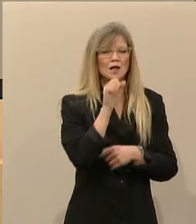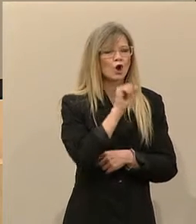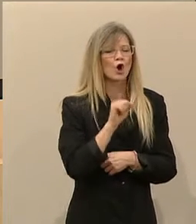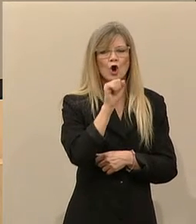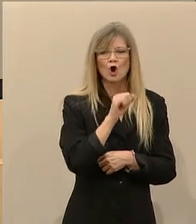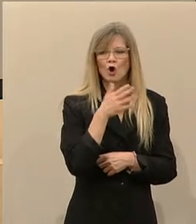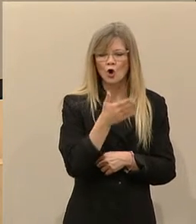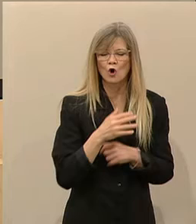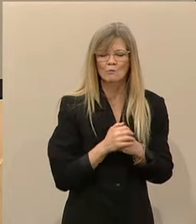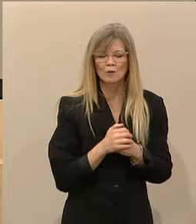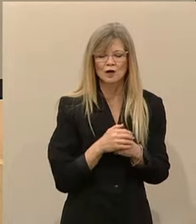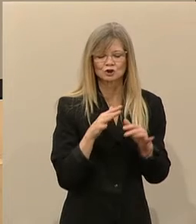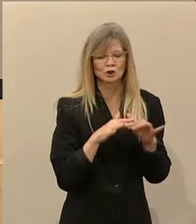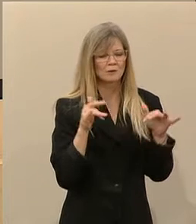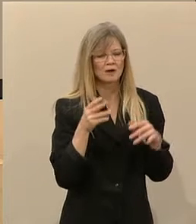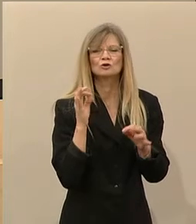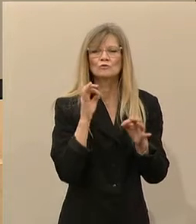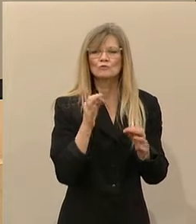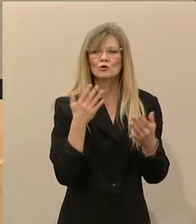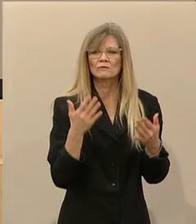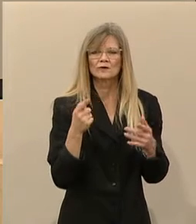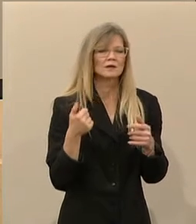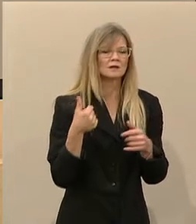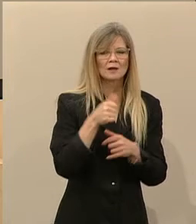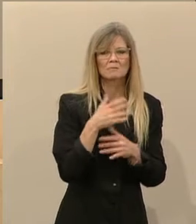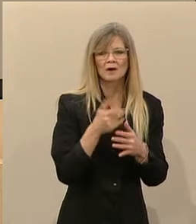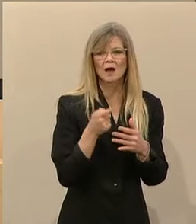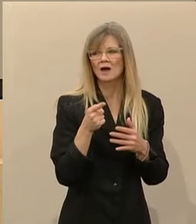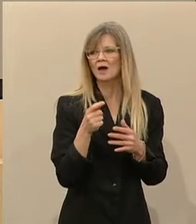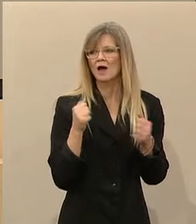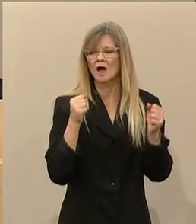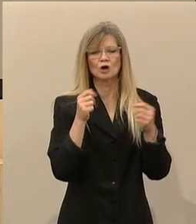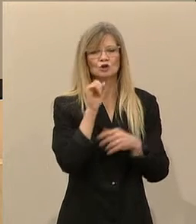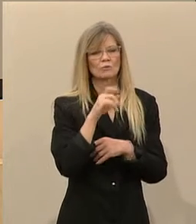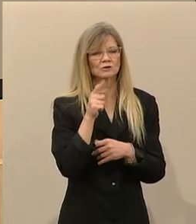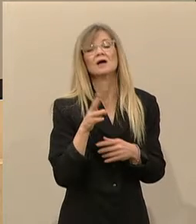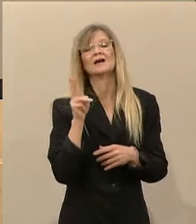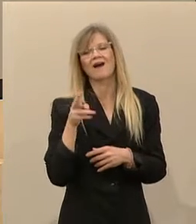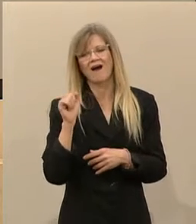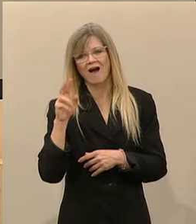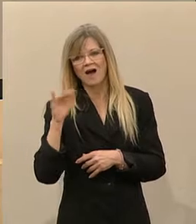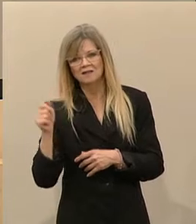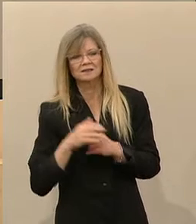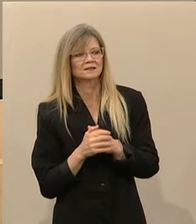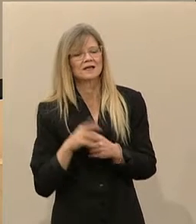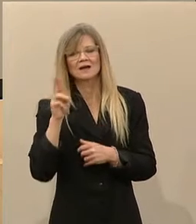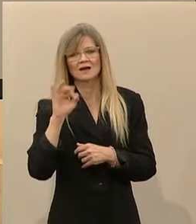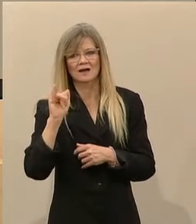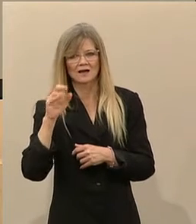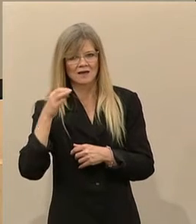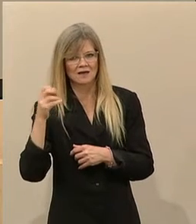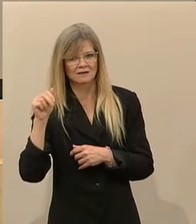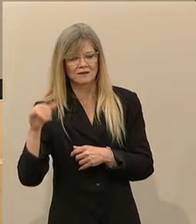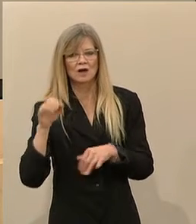der aktuellen Europastunde nominiert: Dr. Ottmar Karas, Magister Evelyn Regner und Doktorin